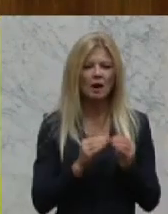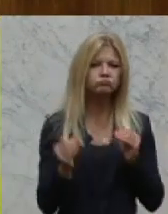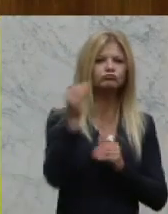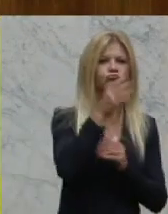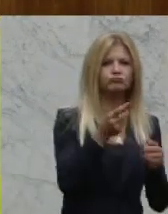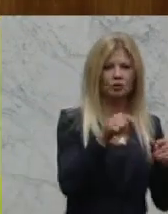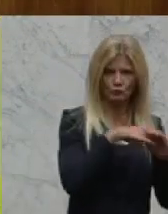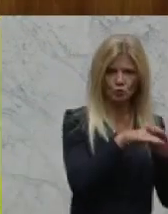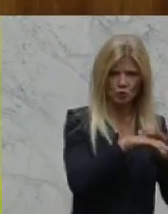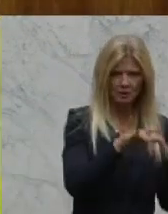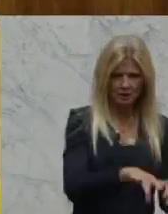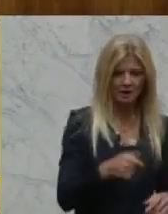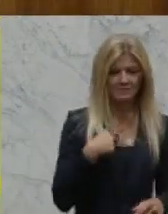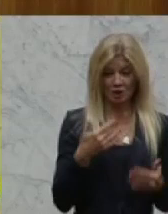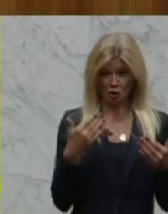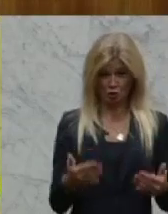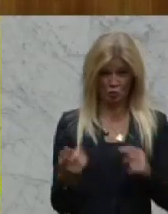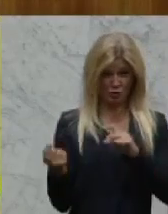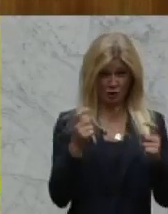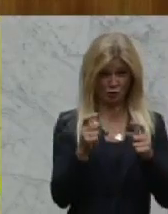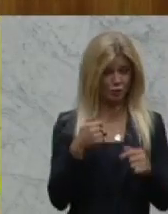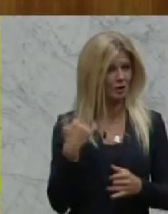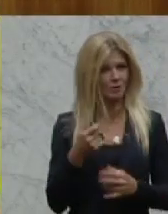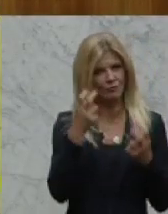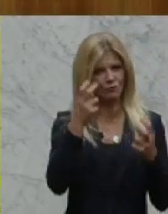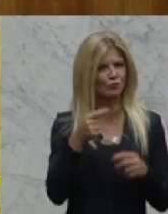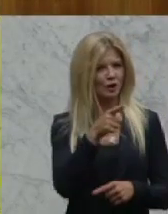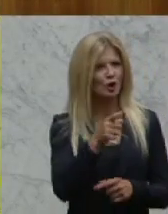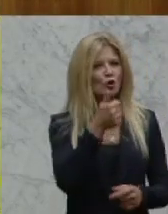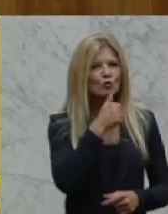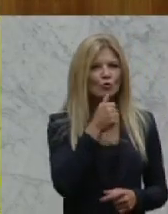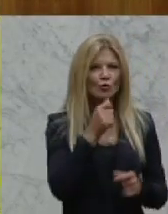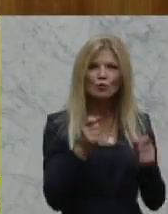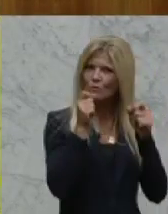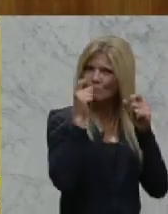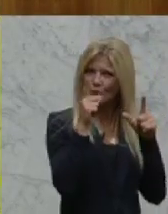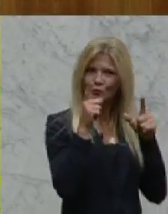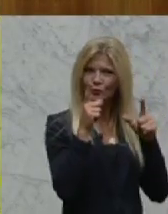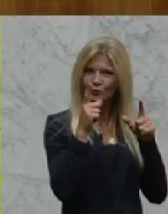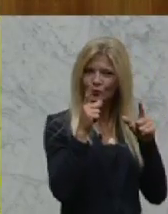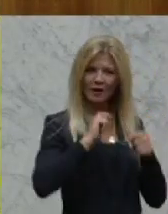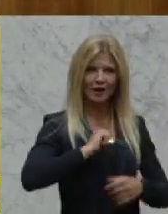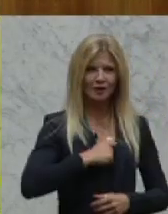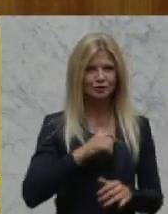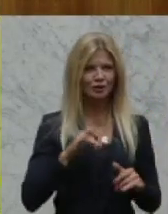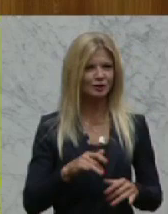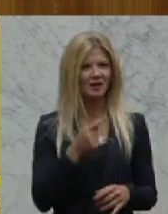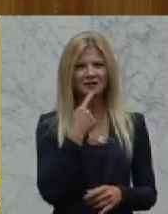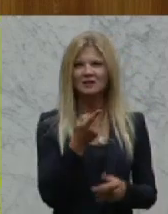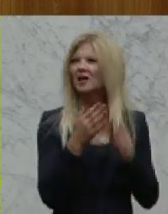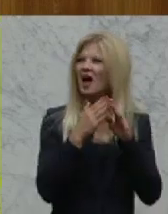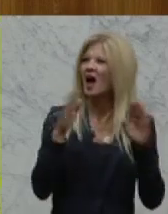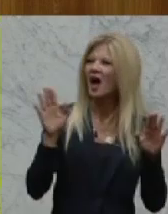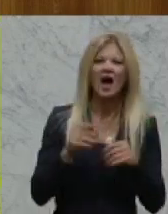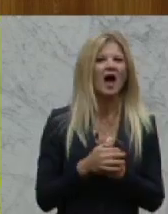dann letztlich bei dieser Debatte immer die muntere Haltung der Grünen, die uns eigentlich das Asylunwesen ja immer schmackhaft machen